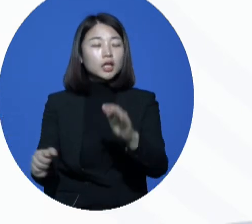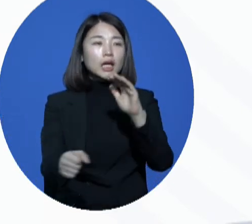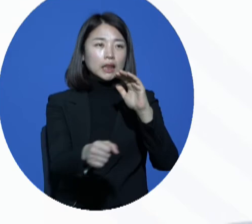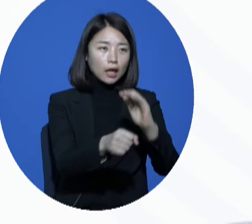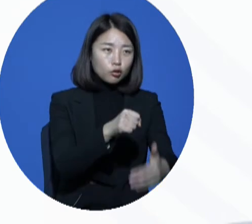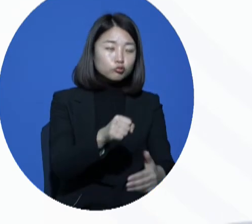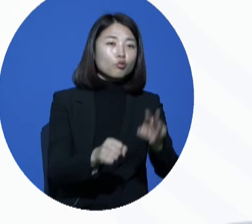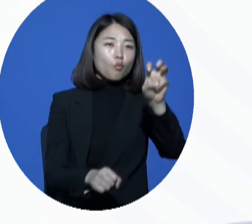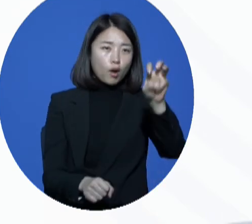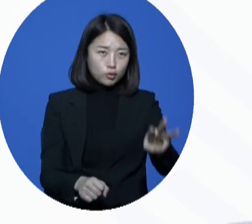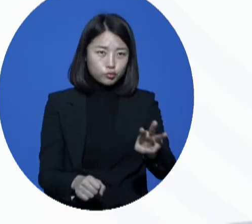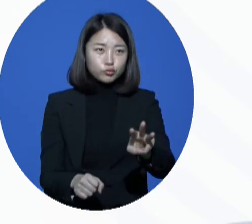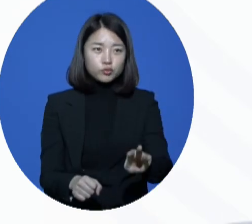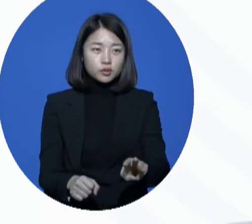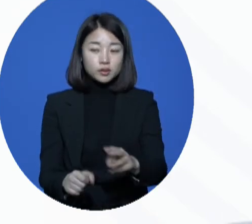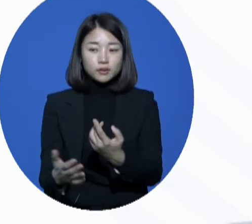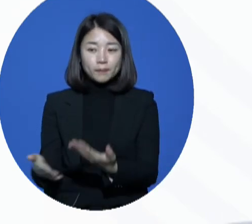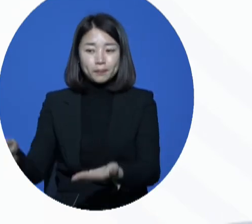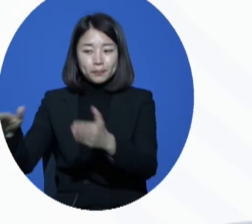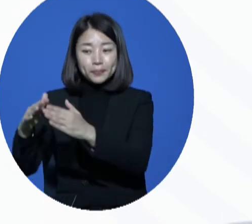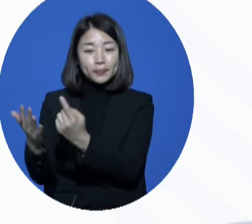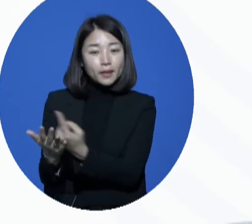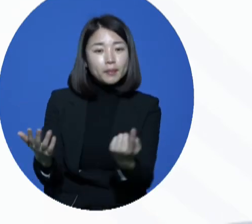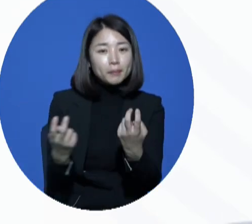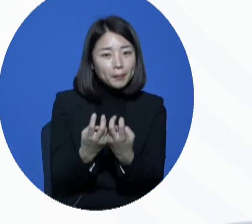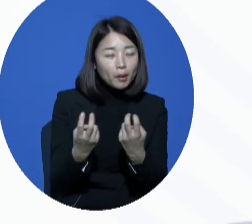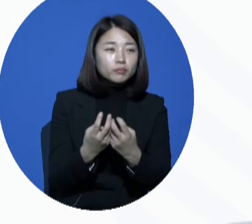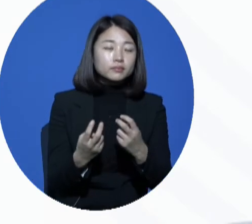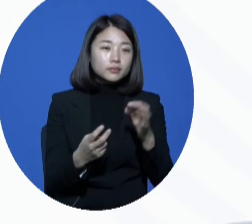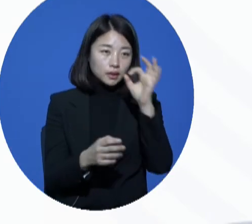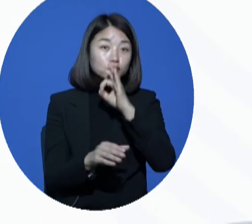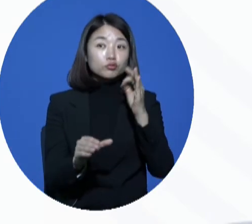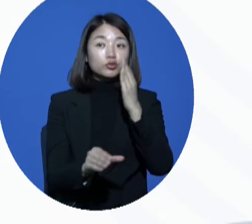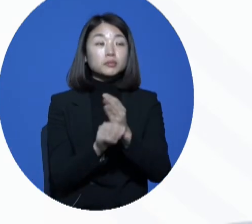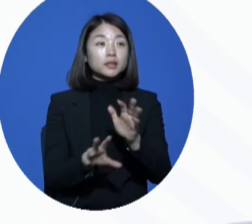광주 등에서도 탈시설 추진 계획을 수립하고 있죠.